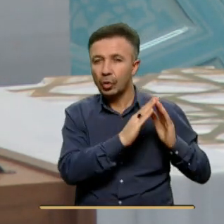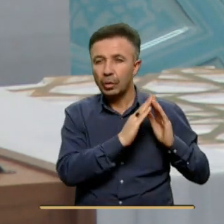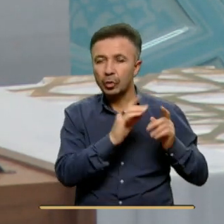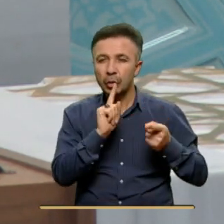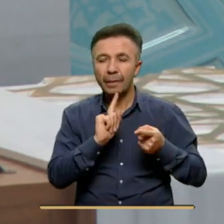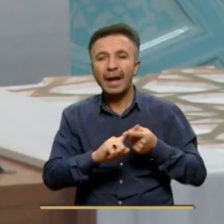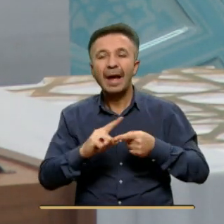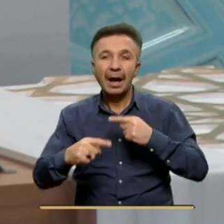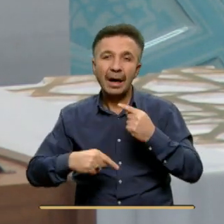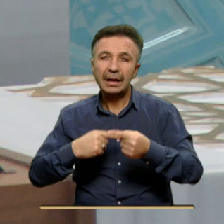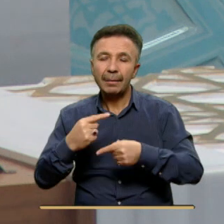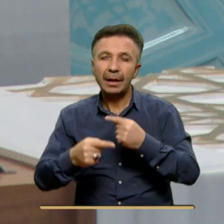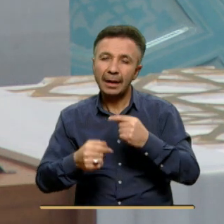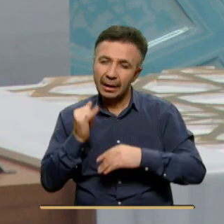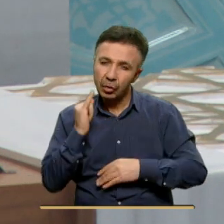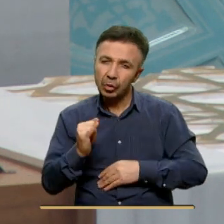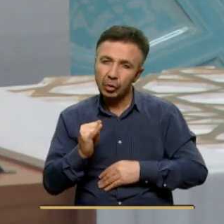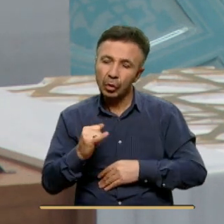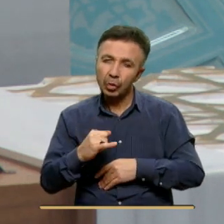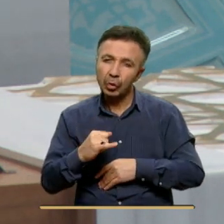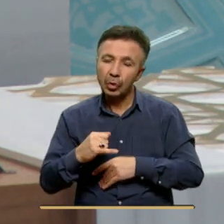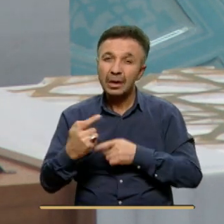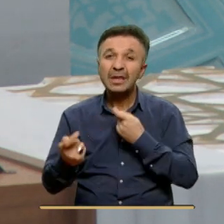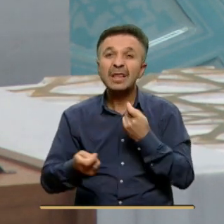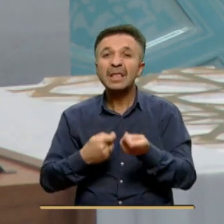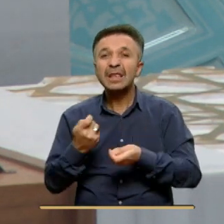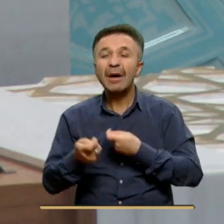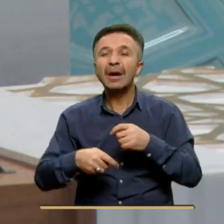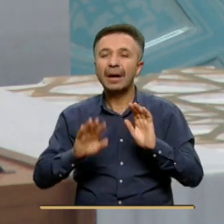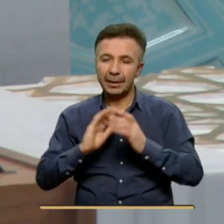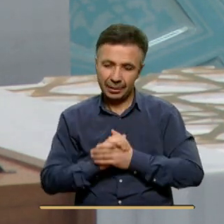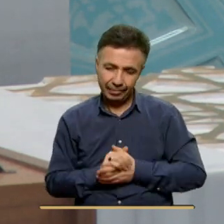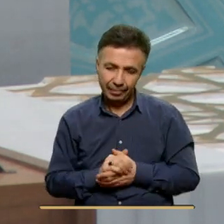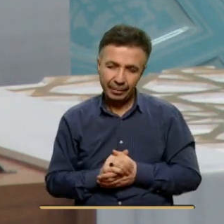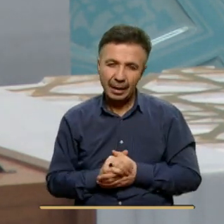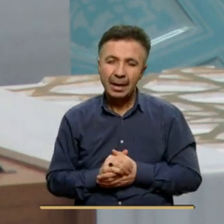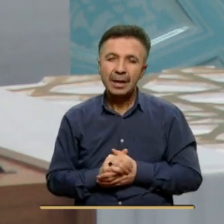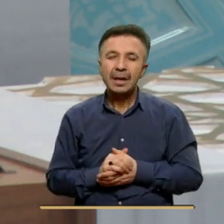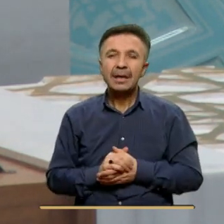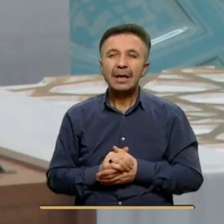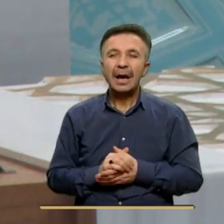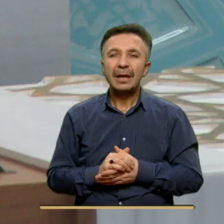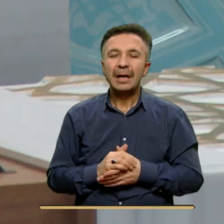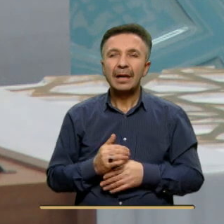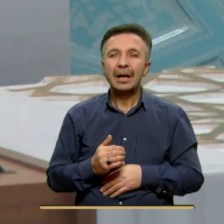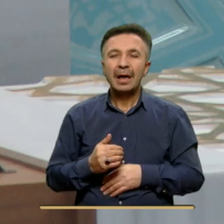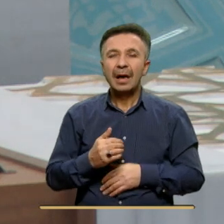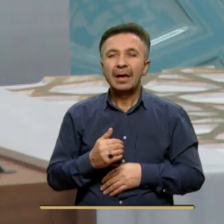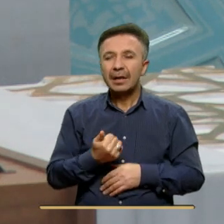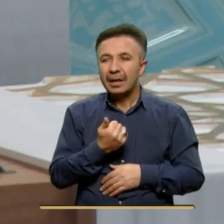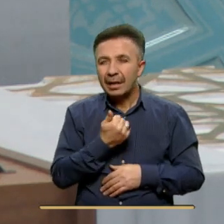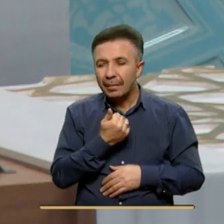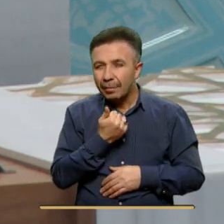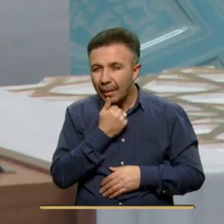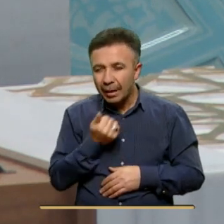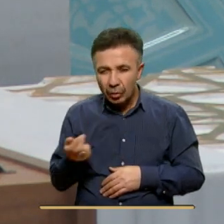akrabalarına kötü muamelede bulunamaz. Yetim malına el uzatamaz. Kul ve komşu